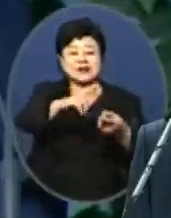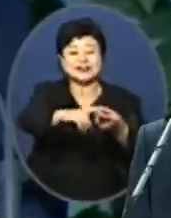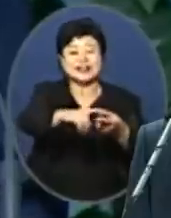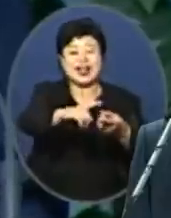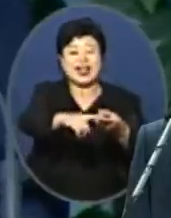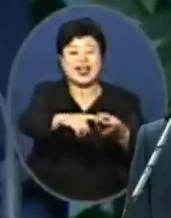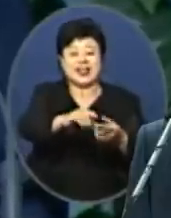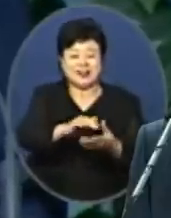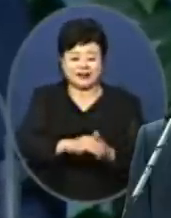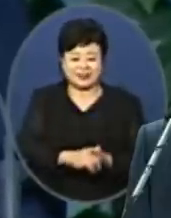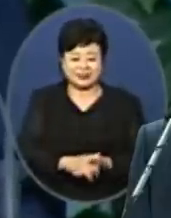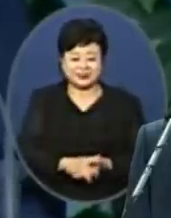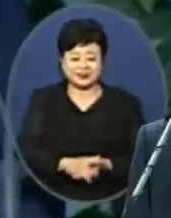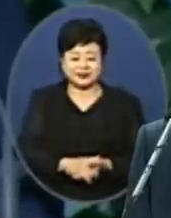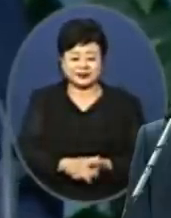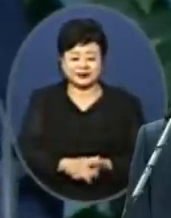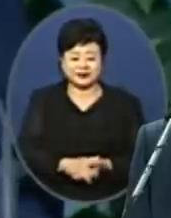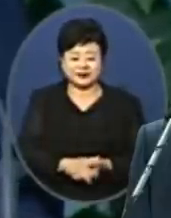거짓말을 합니다.